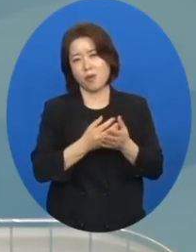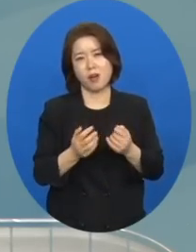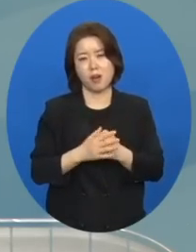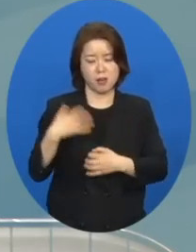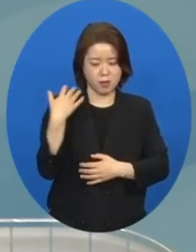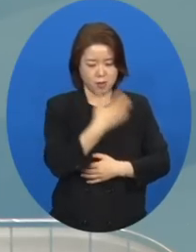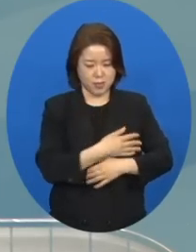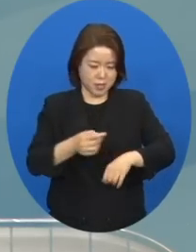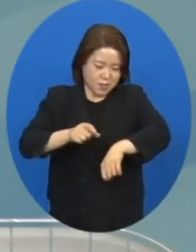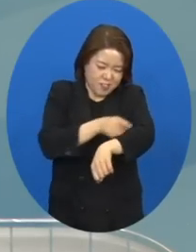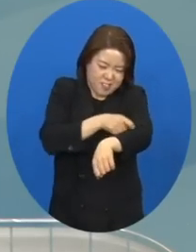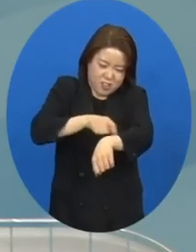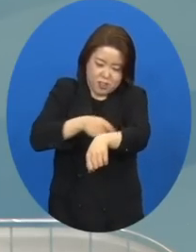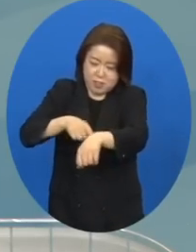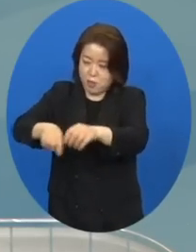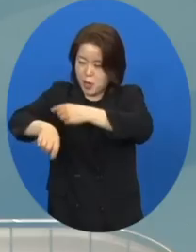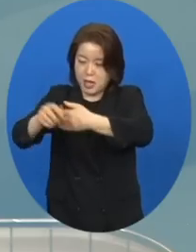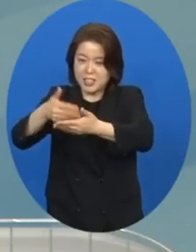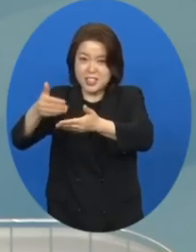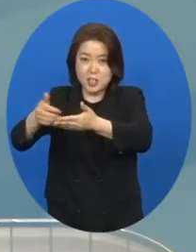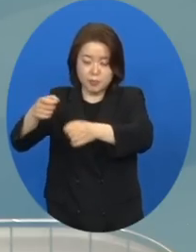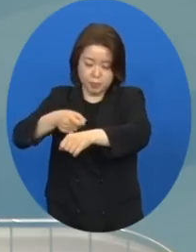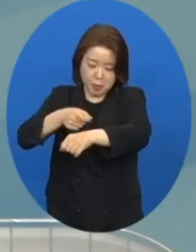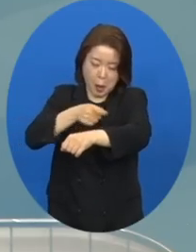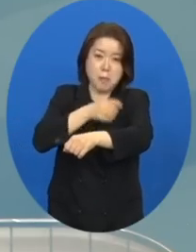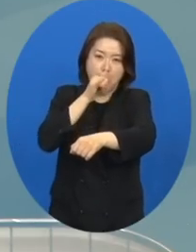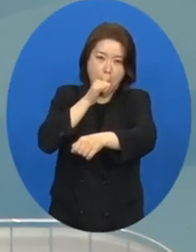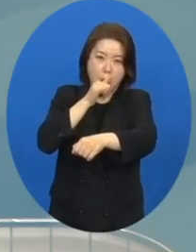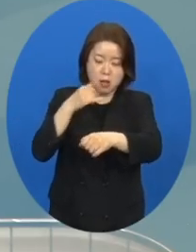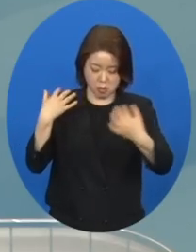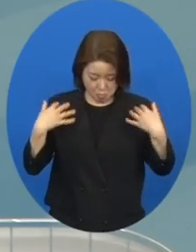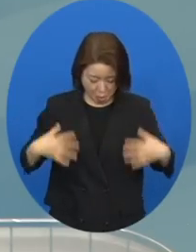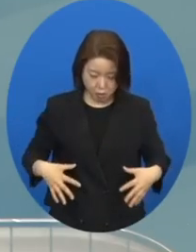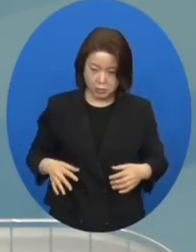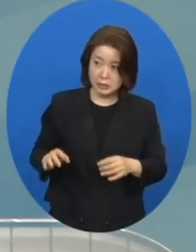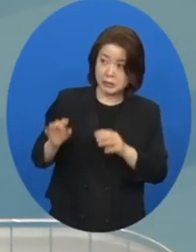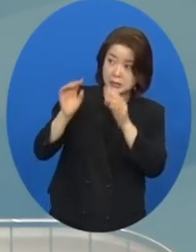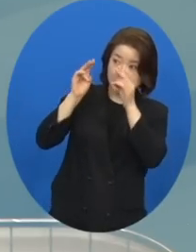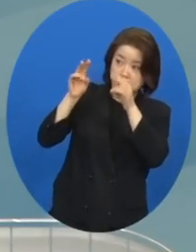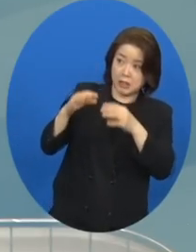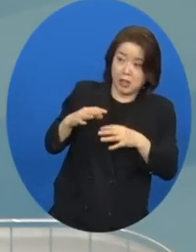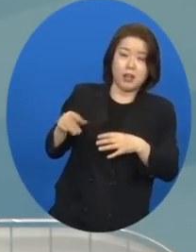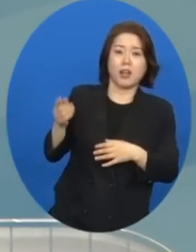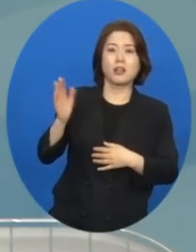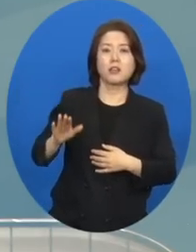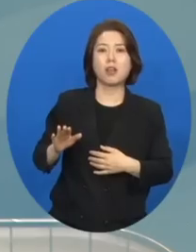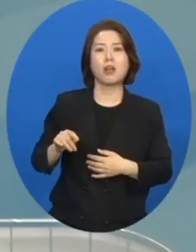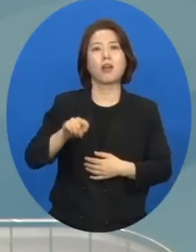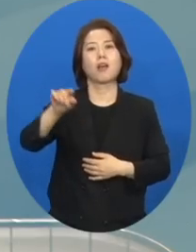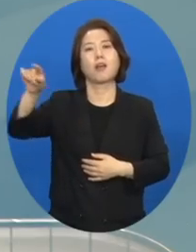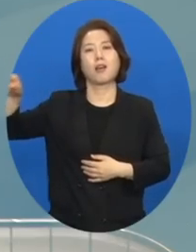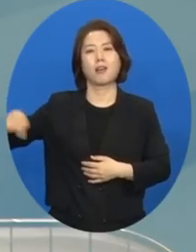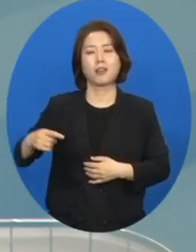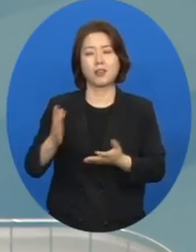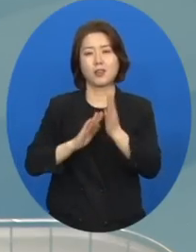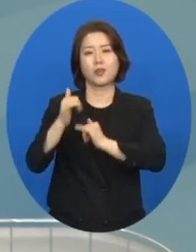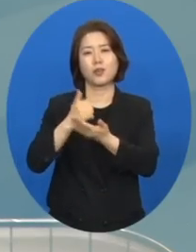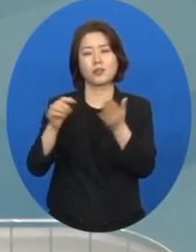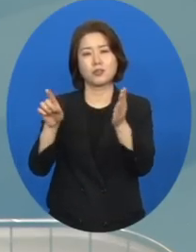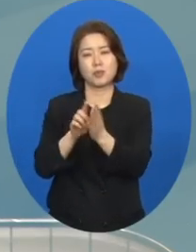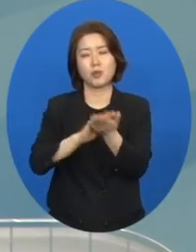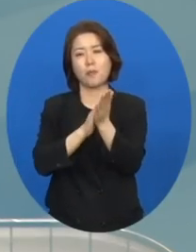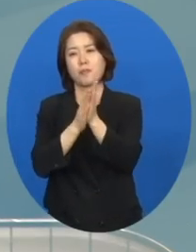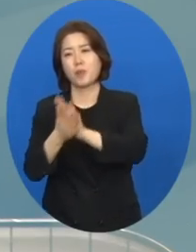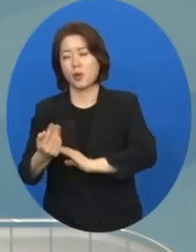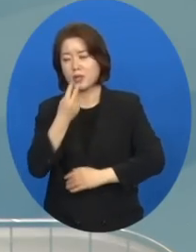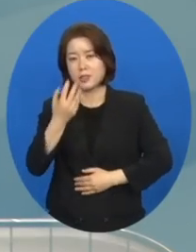문신과 뭐 보기에는 요 잠 깨어 선택할 수 있는데 그들이 예수님 있고 변화되어 지고 생명을 얻고